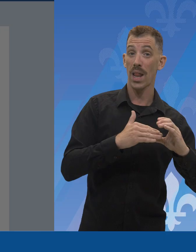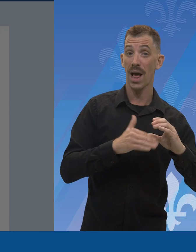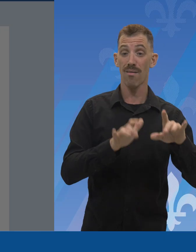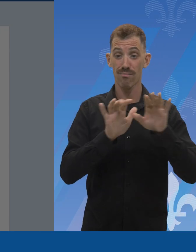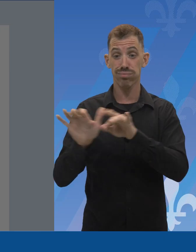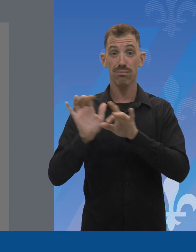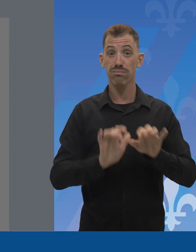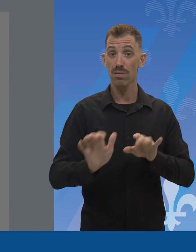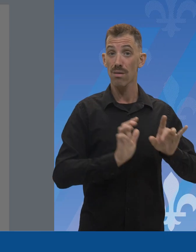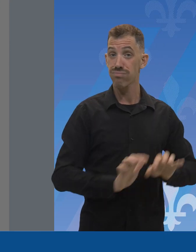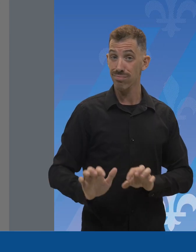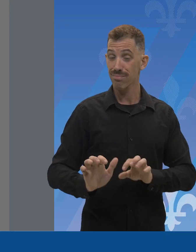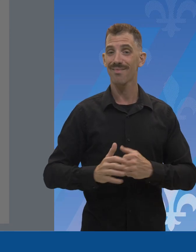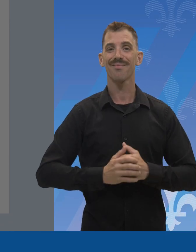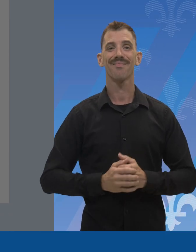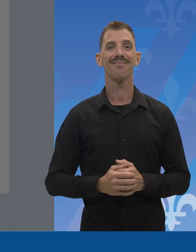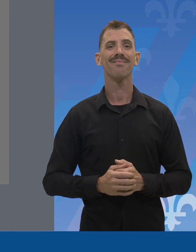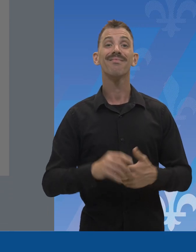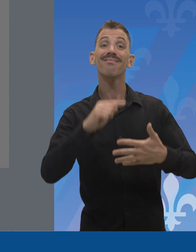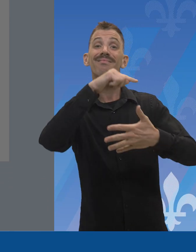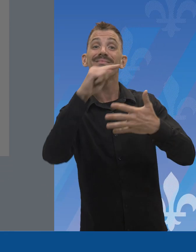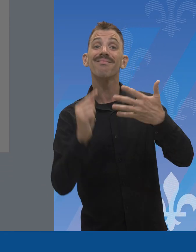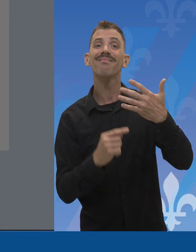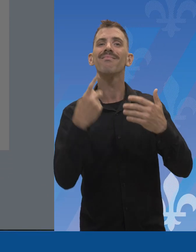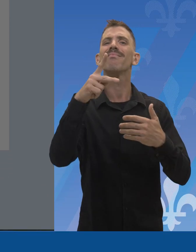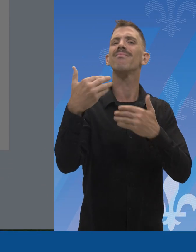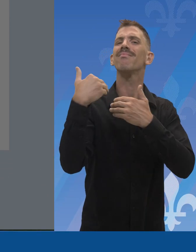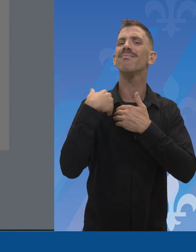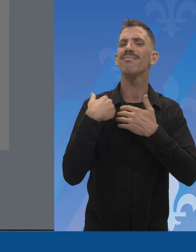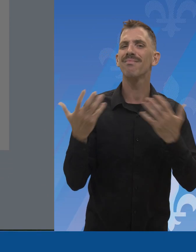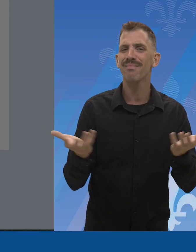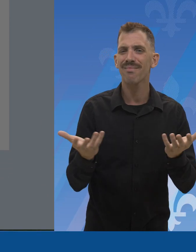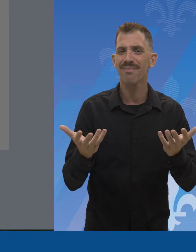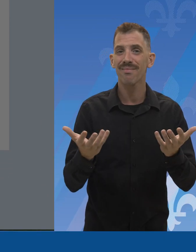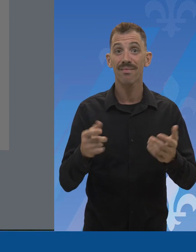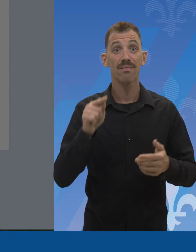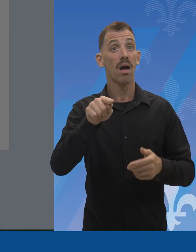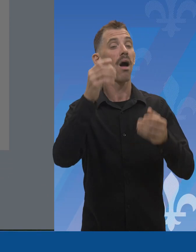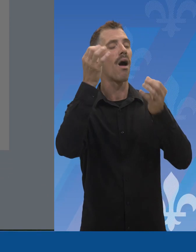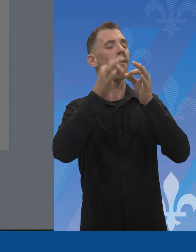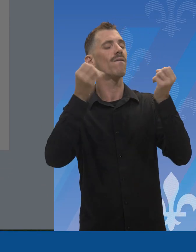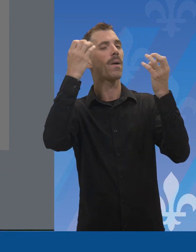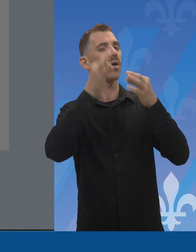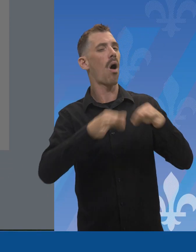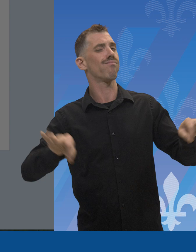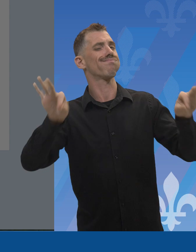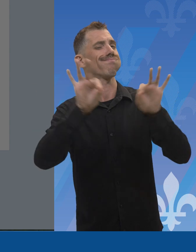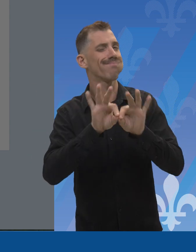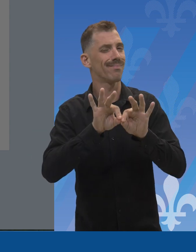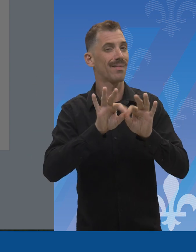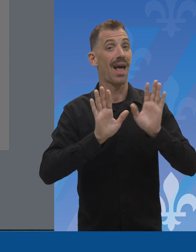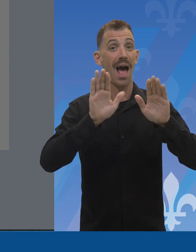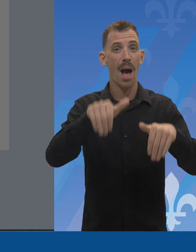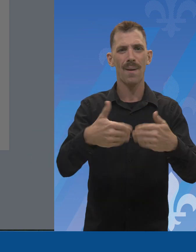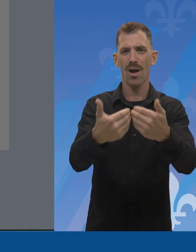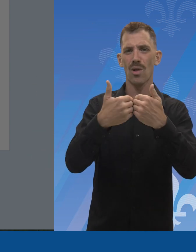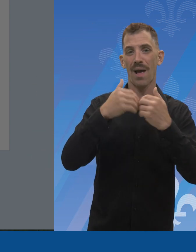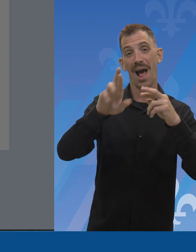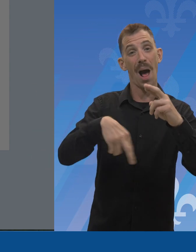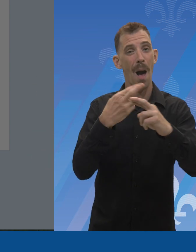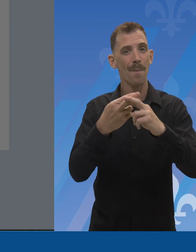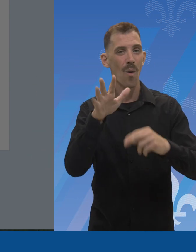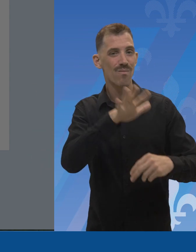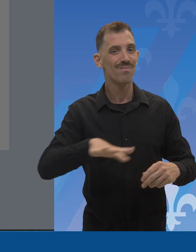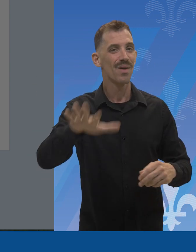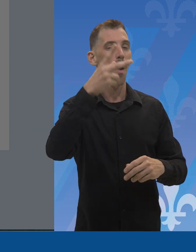adresse courriel dans les champs appropriés. Sélectionnez à quel titre vous créez votre compte. Cette information est importante pour nous permettre de répondre à